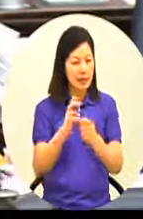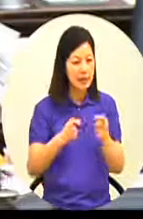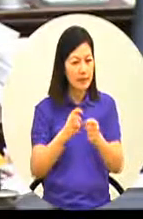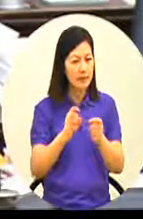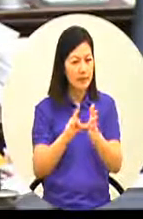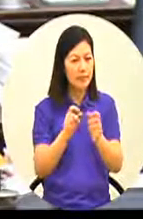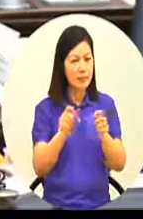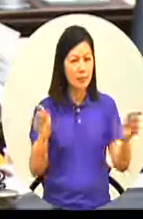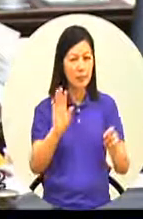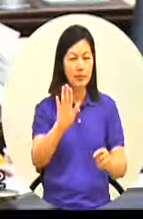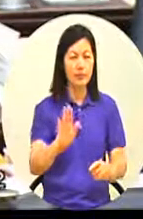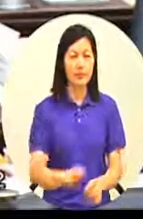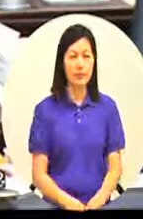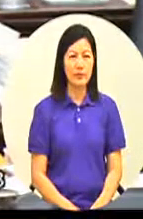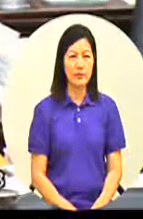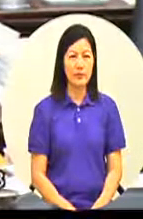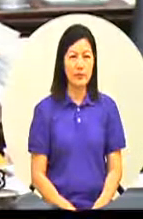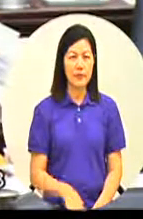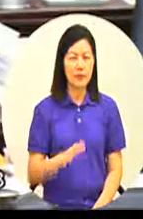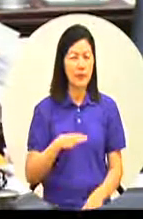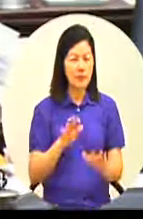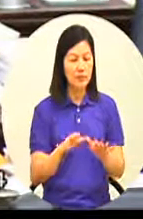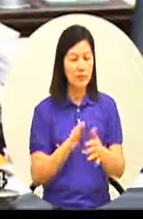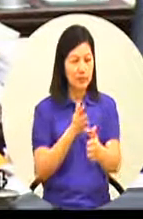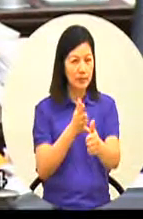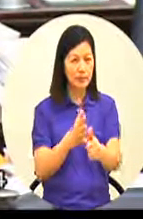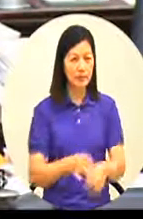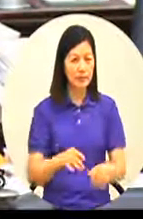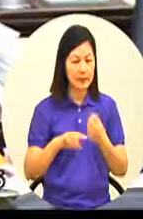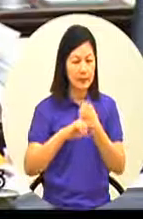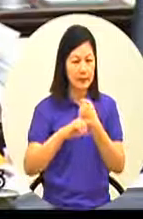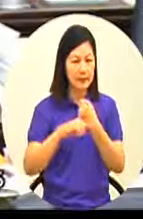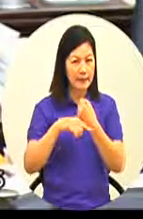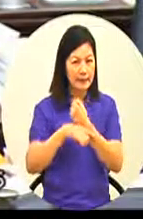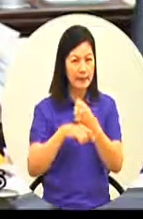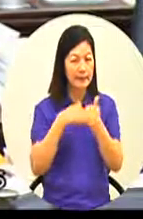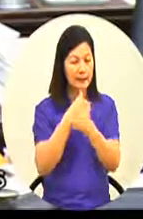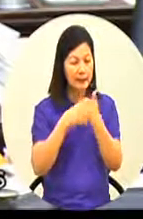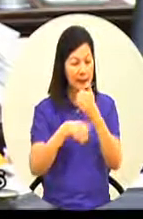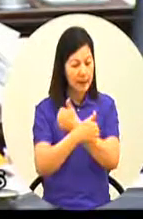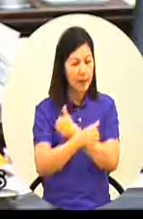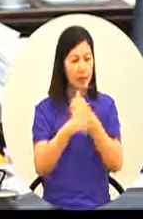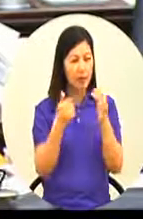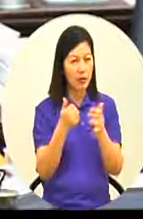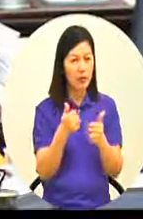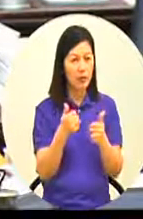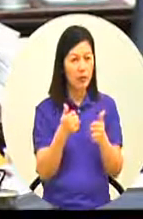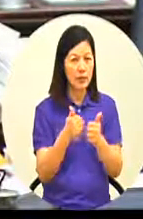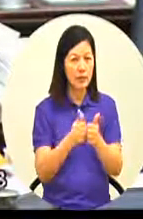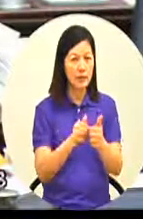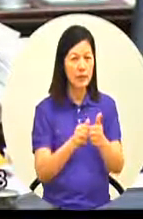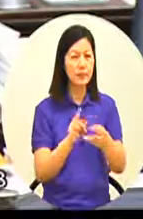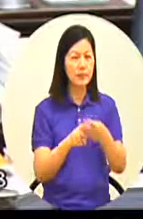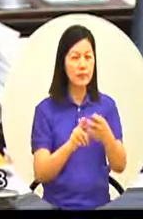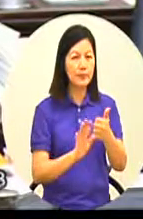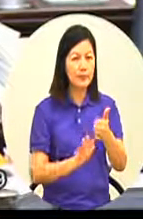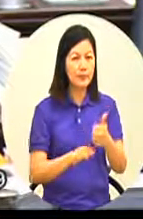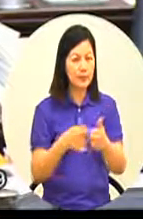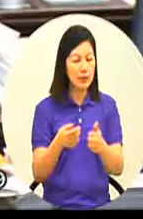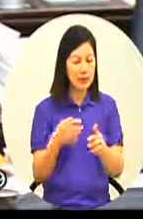那我想在这边我先请教一下。我们研考会主委哦，因为今年高雄市我们也实施了所谓的参与式预